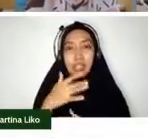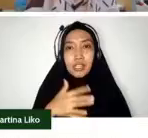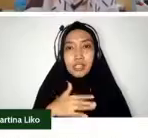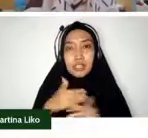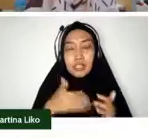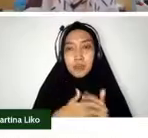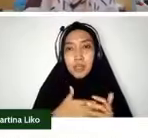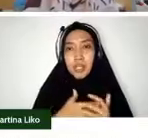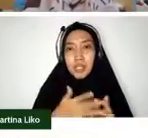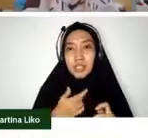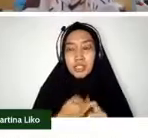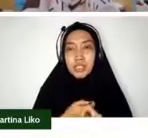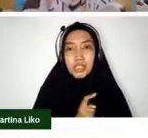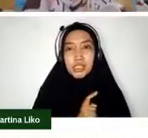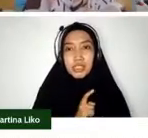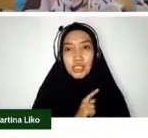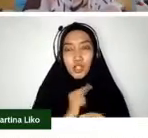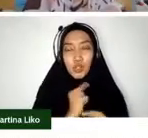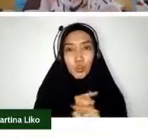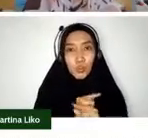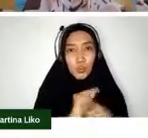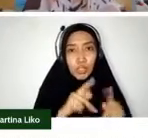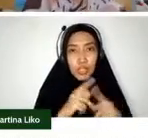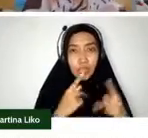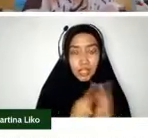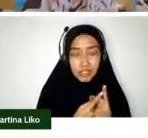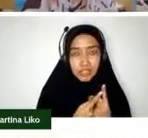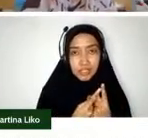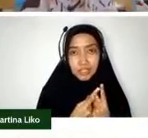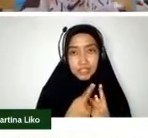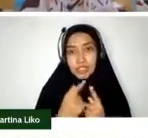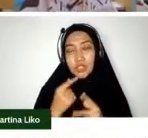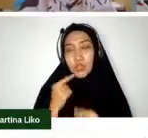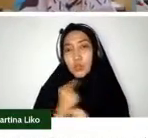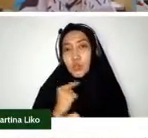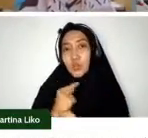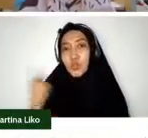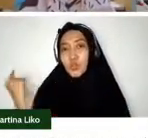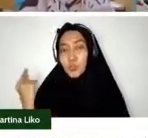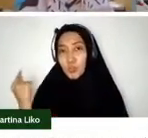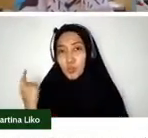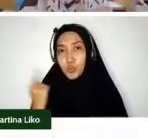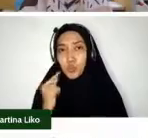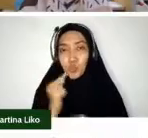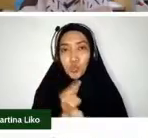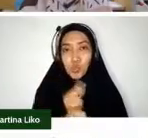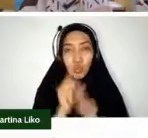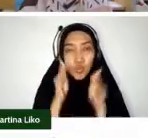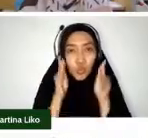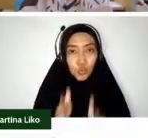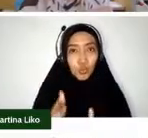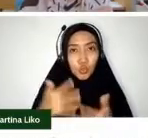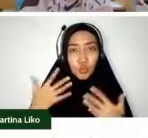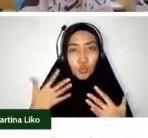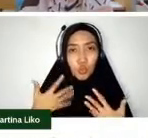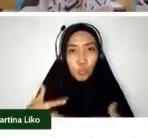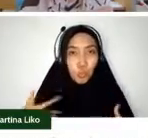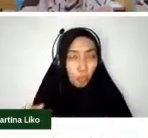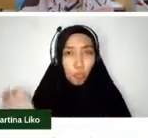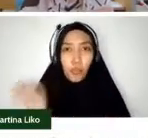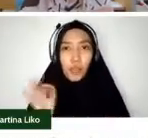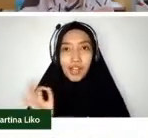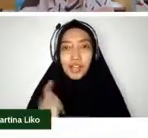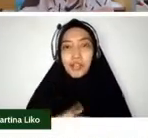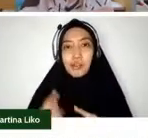daripada saya sendiri kan guru kelas pada kelas reguler, bukan guru khusus guru luar biasa gitu. Namun ada pelayanan inklusif